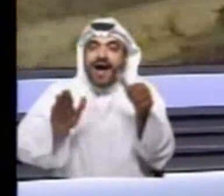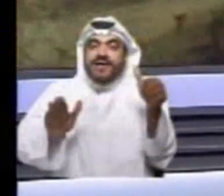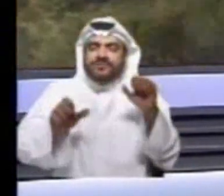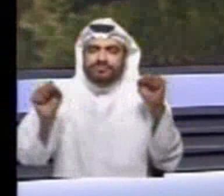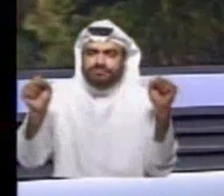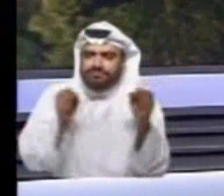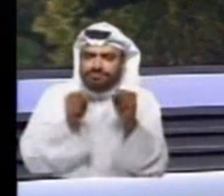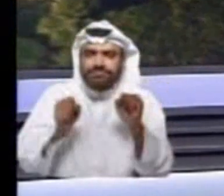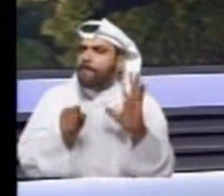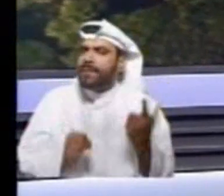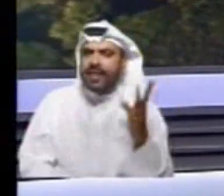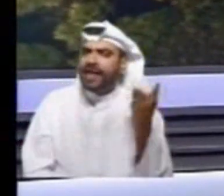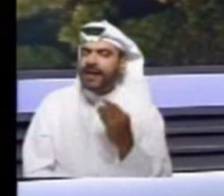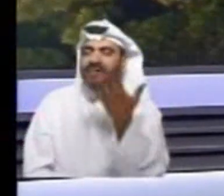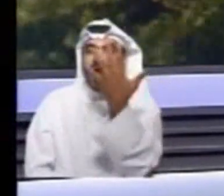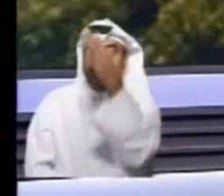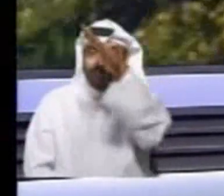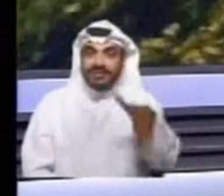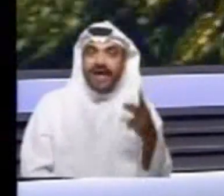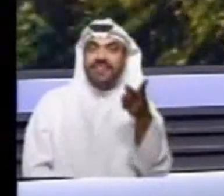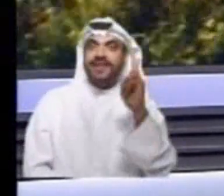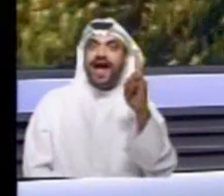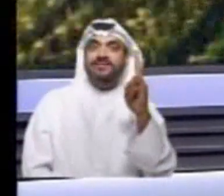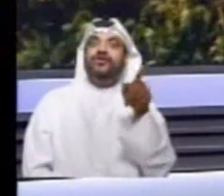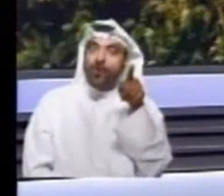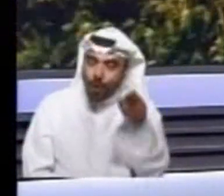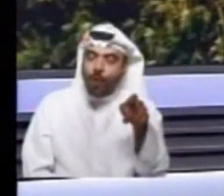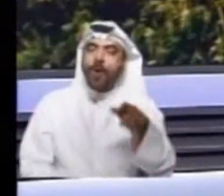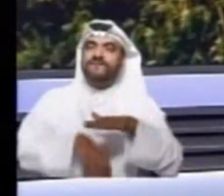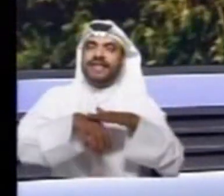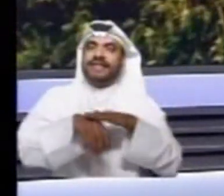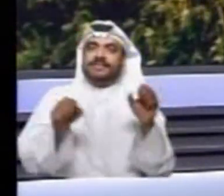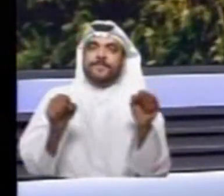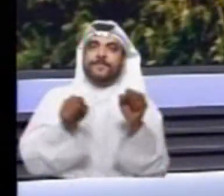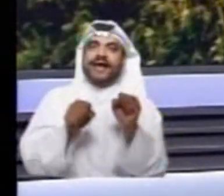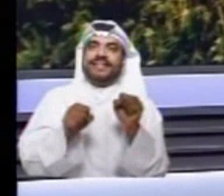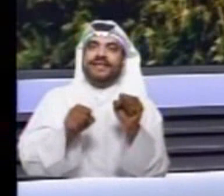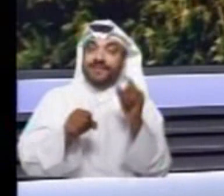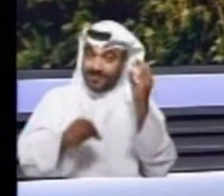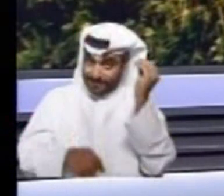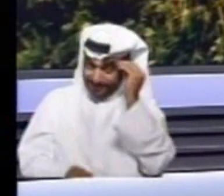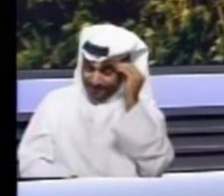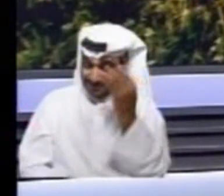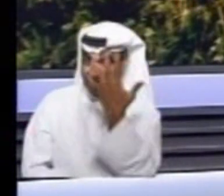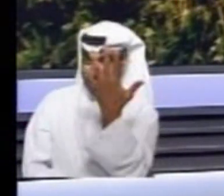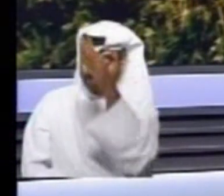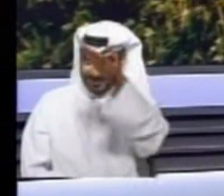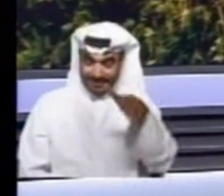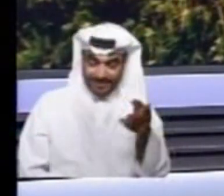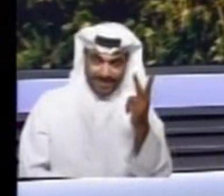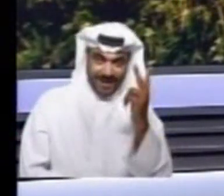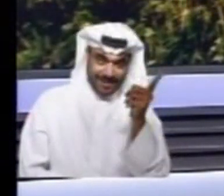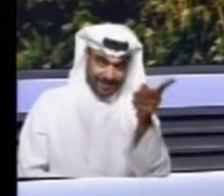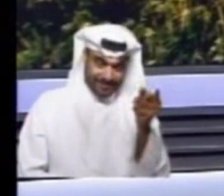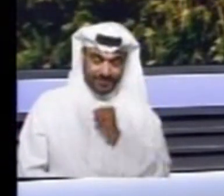في 5/12 درجة مئوية الصغرى المتوقعة. عبور السحب راح يقل في يوم الخميس، وأجواءنا راح تكون مشمسة بإذن الله. تعود السحب